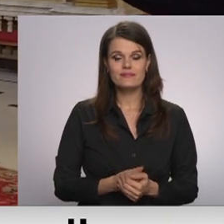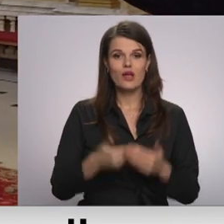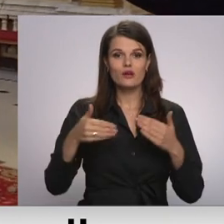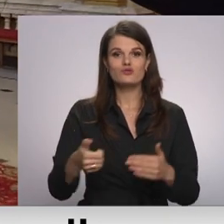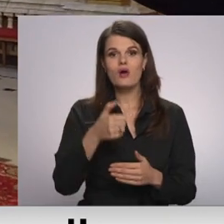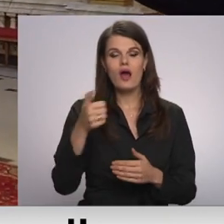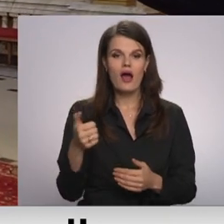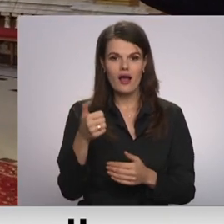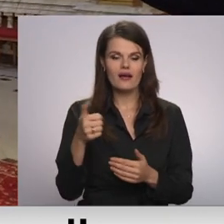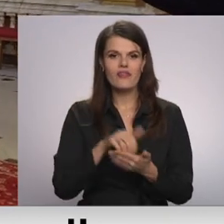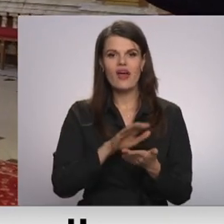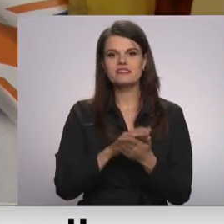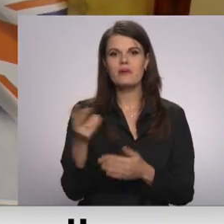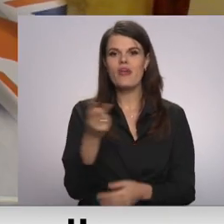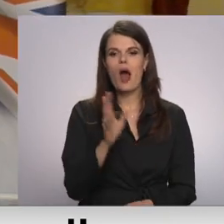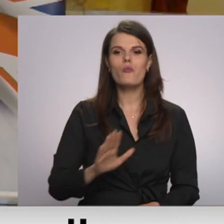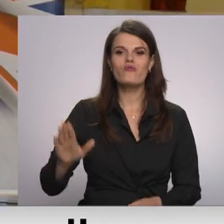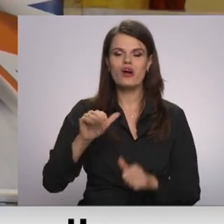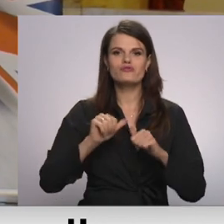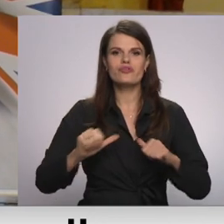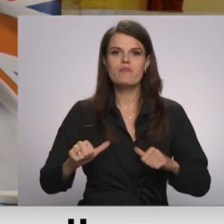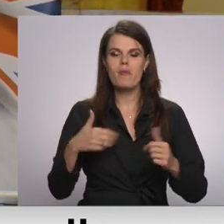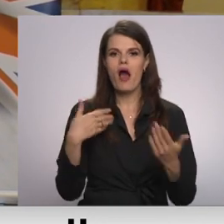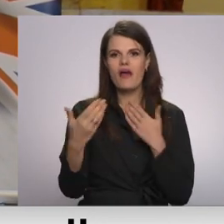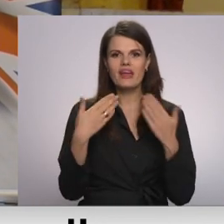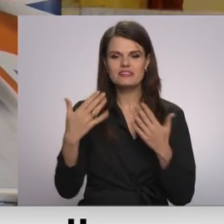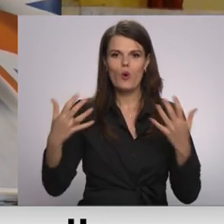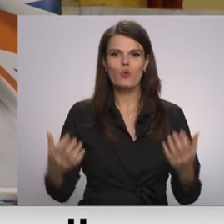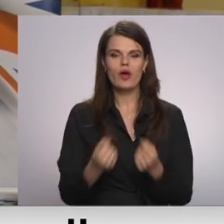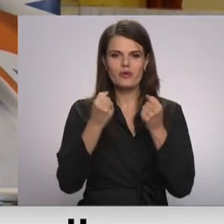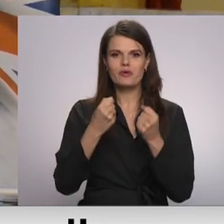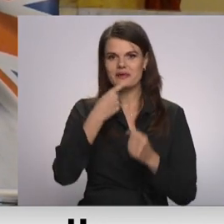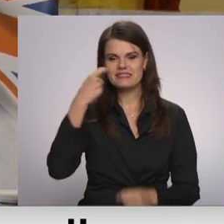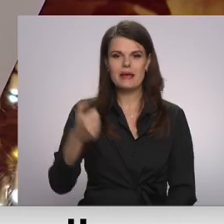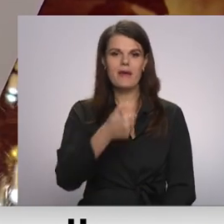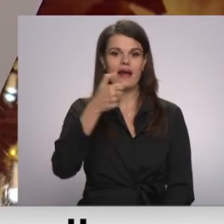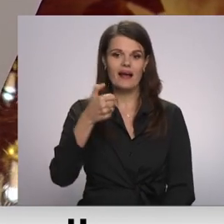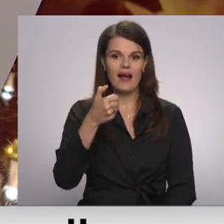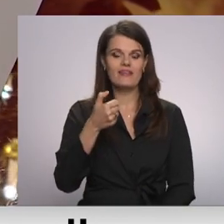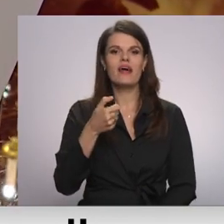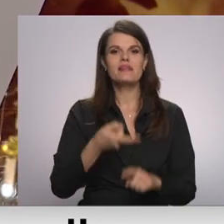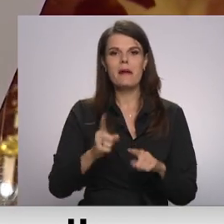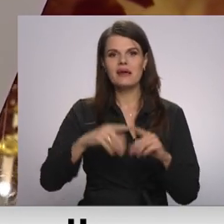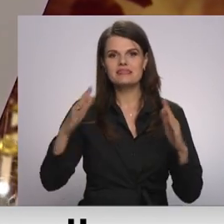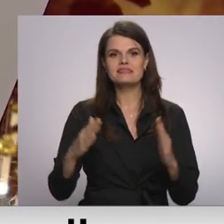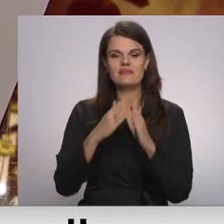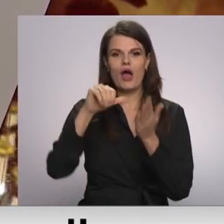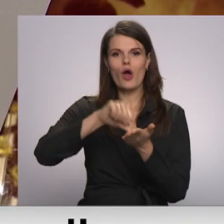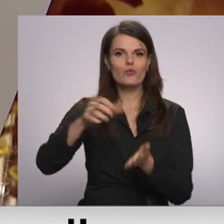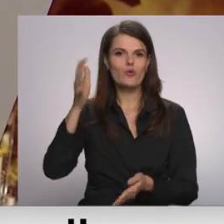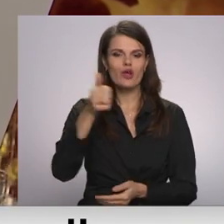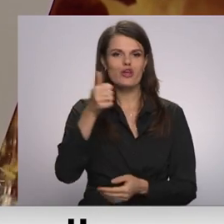Šogad tiek atzīmēta abu valstu diplomātisko attiecību nodibināšanas simtgade. Tādēļ svētku runās tika